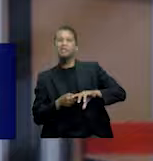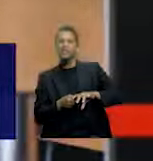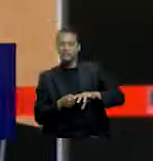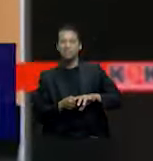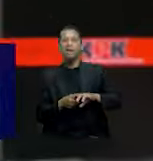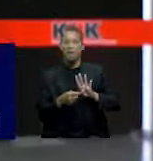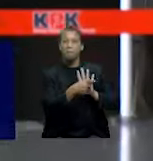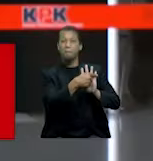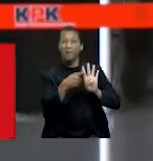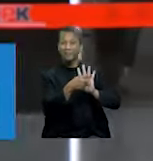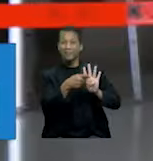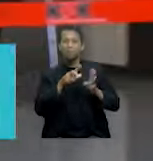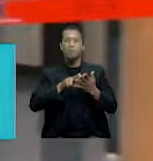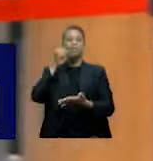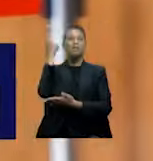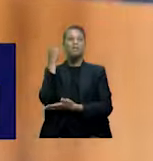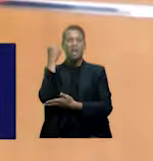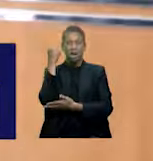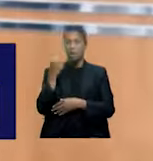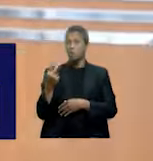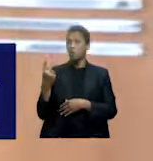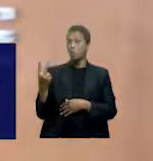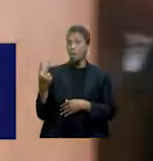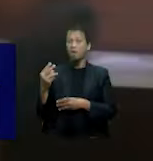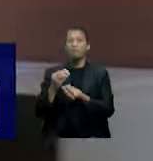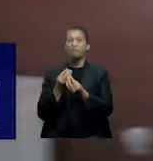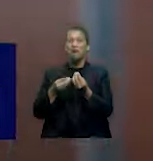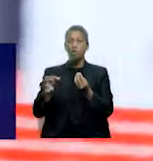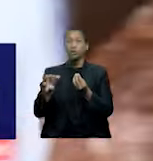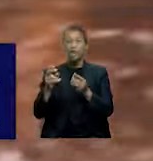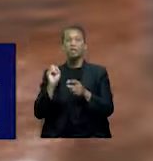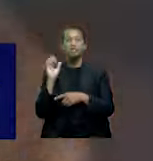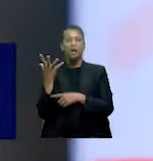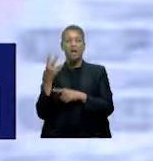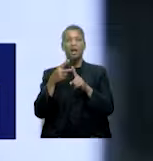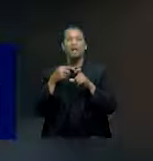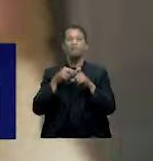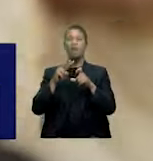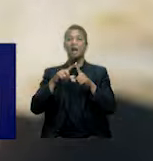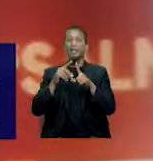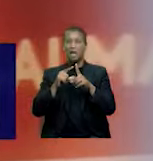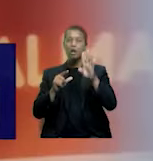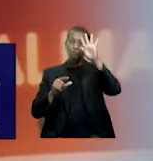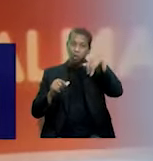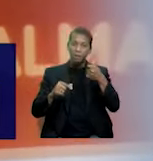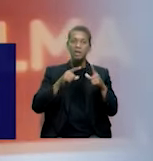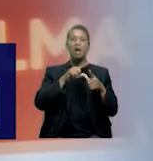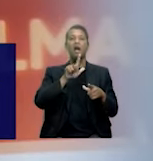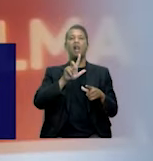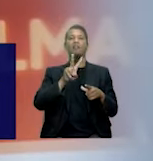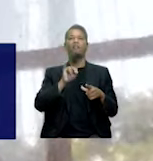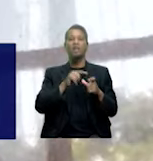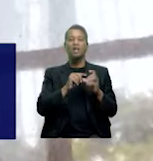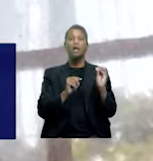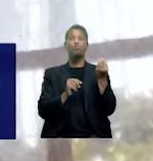sebagai tersangka. Dua di antaranya, Wali Kota Semarang Hefe Arita Gunaryanti dan suaminya Alwin Basri, yang juga Ketua Komisi D